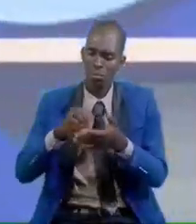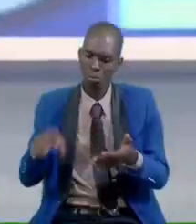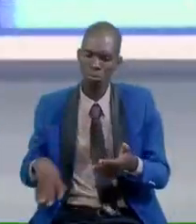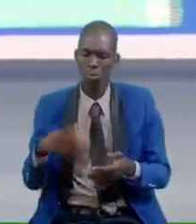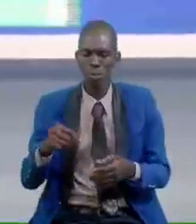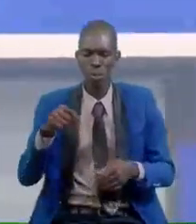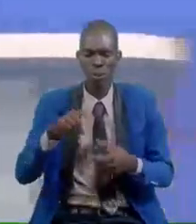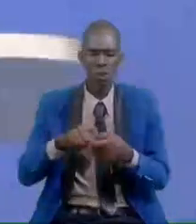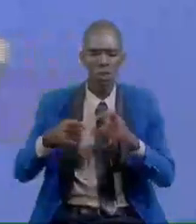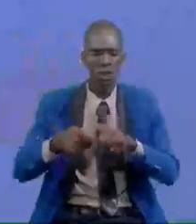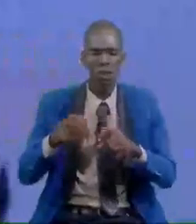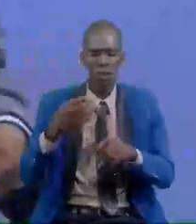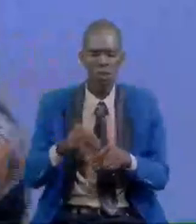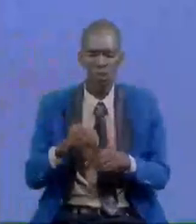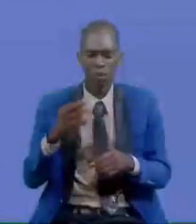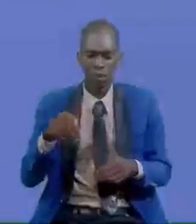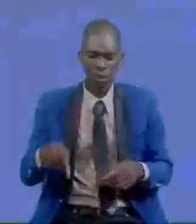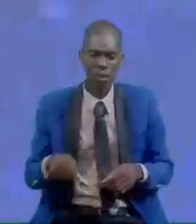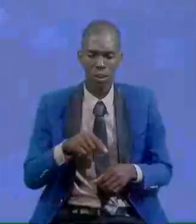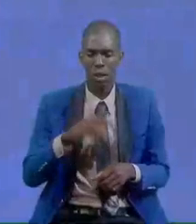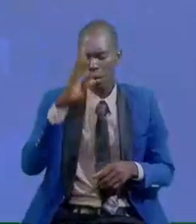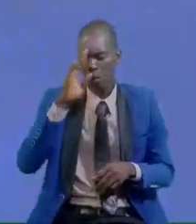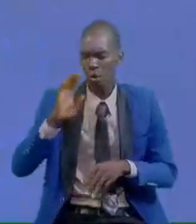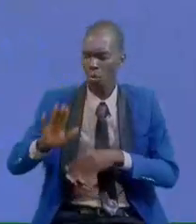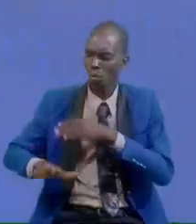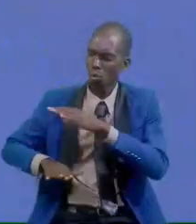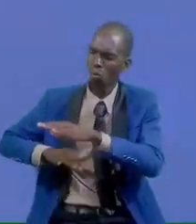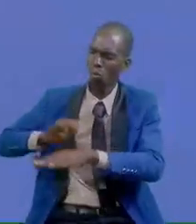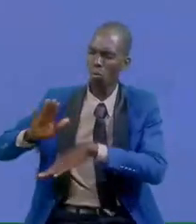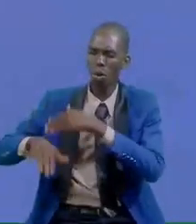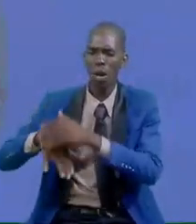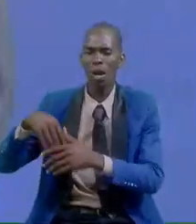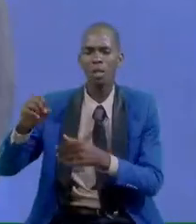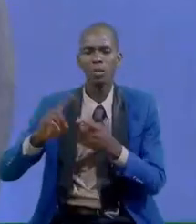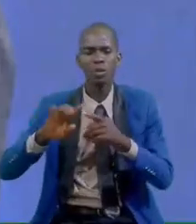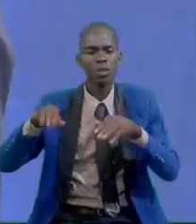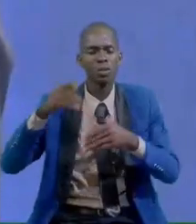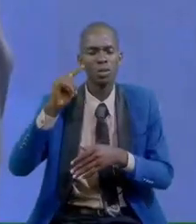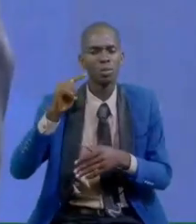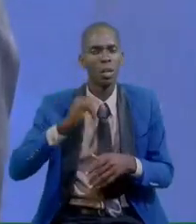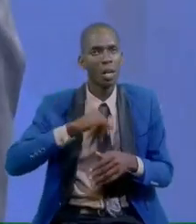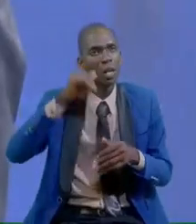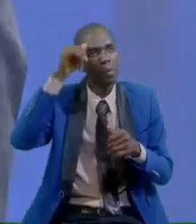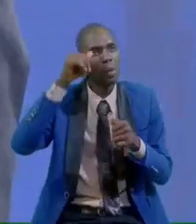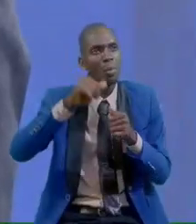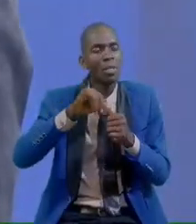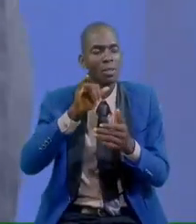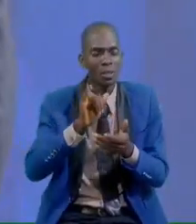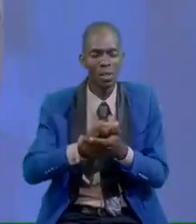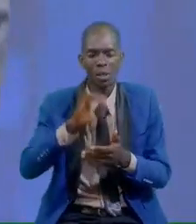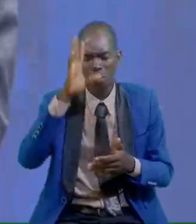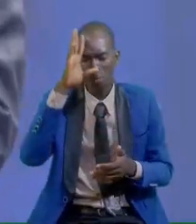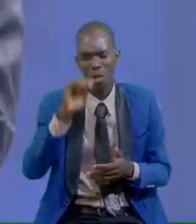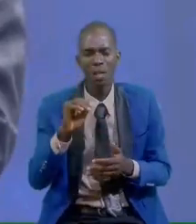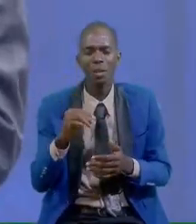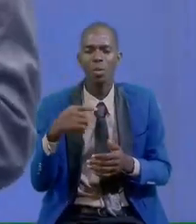pied et l'homme a marché pour venir donner des témoignages. Et cet homme, je me rappelle de lui, un bon